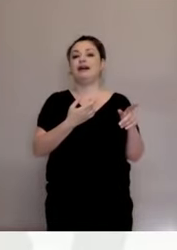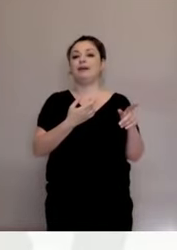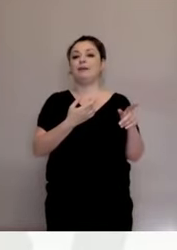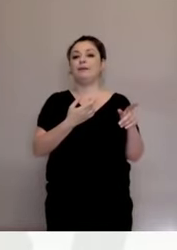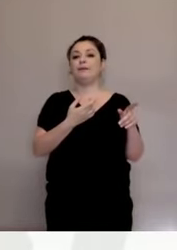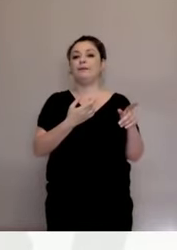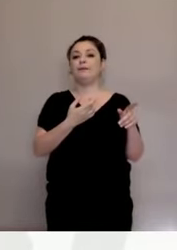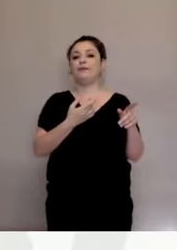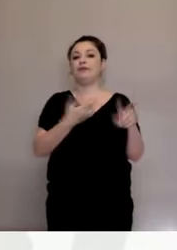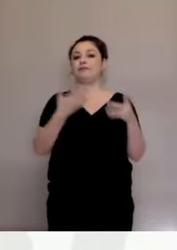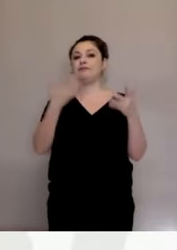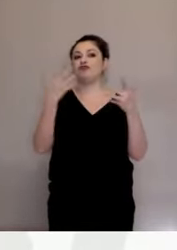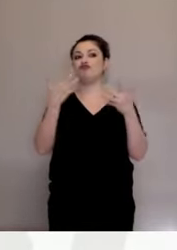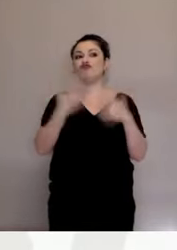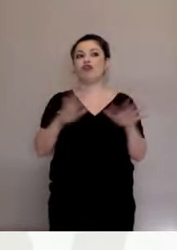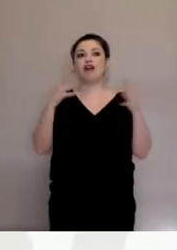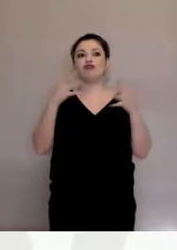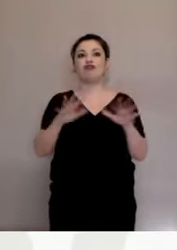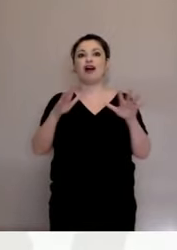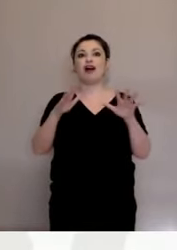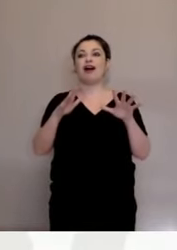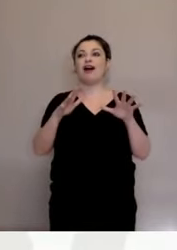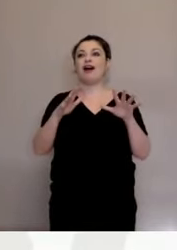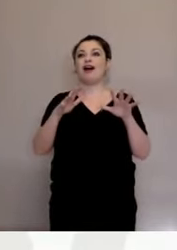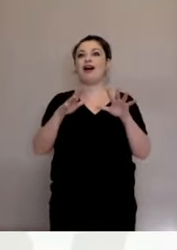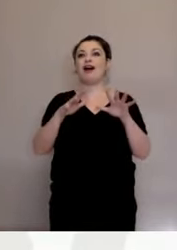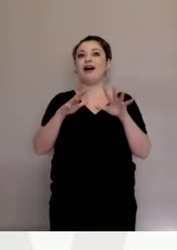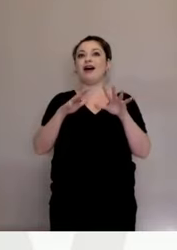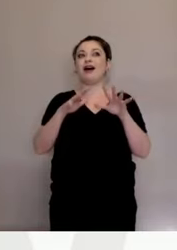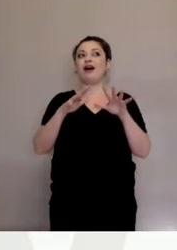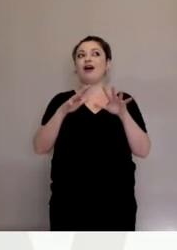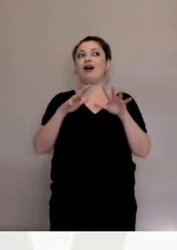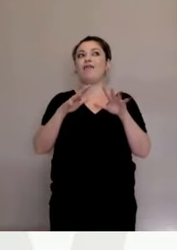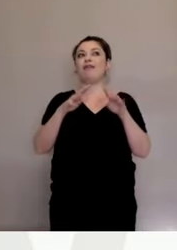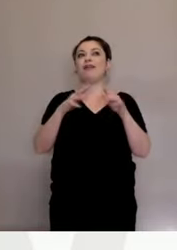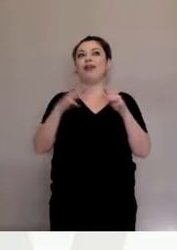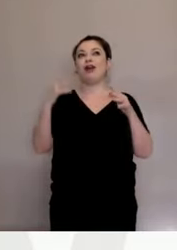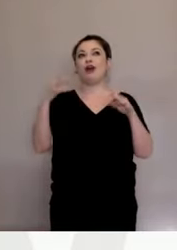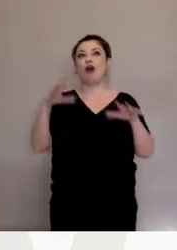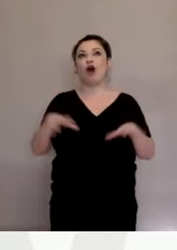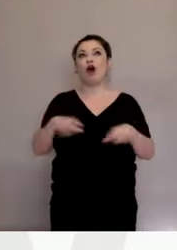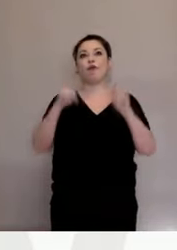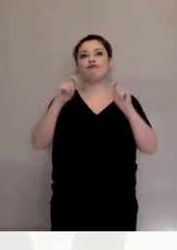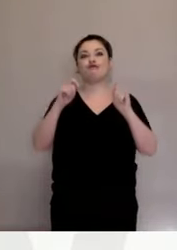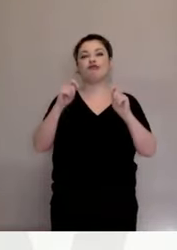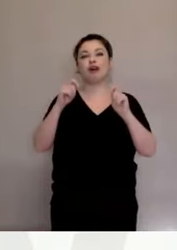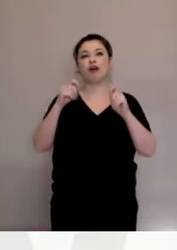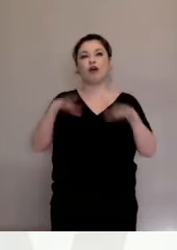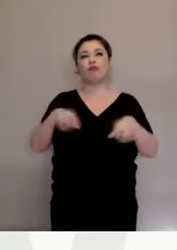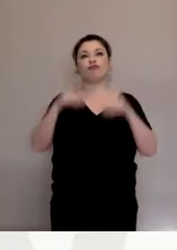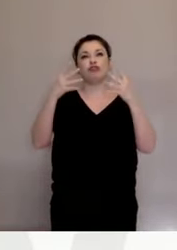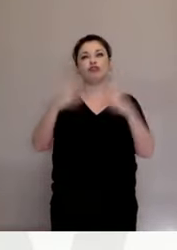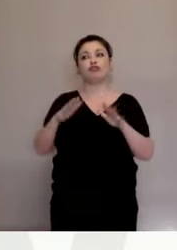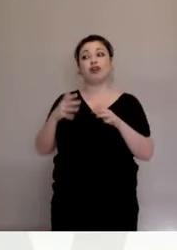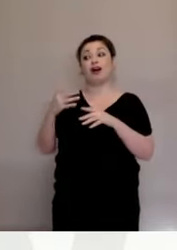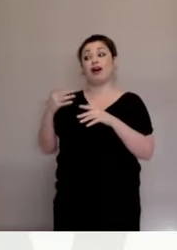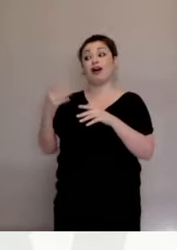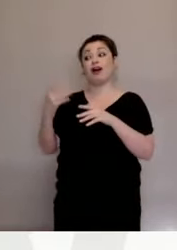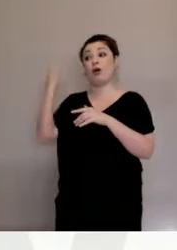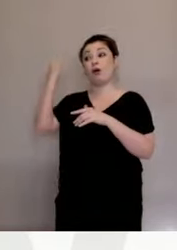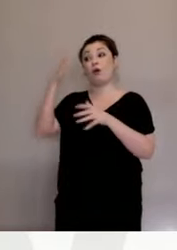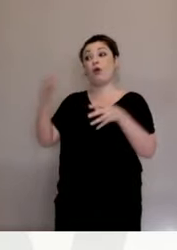è già cominciato un pensiero della comunità, dell'umanità,